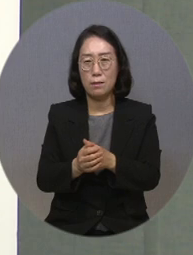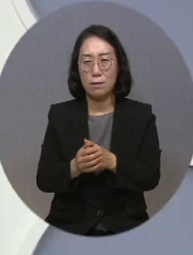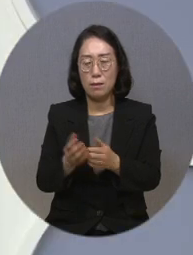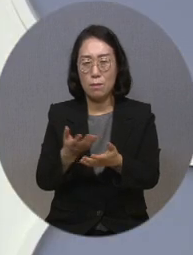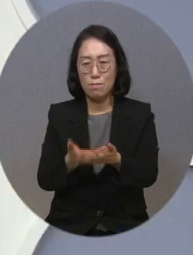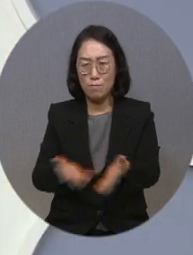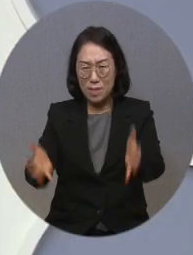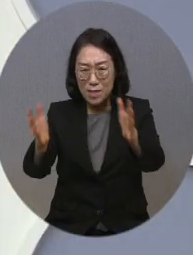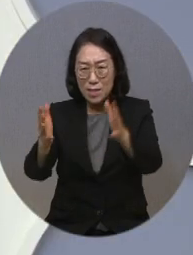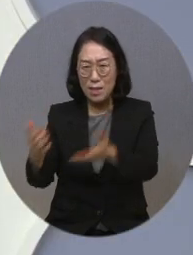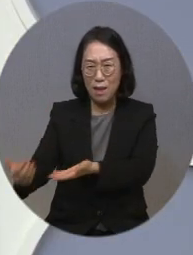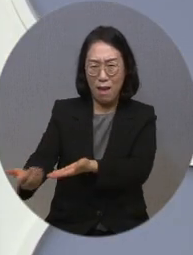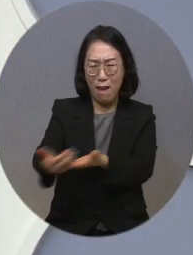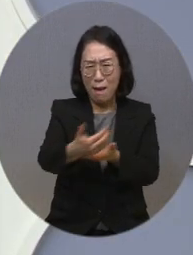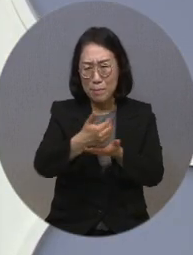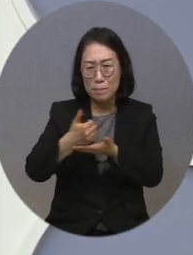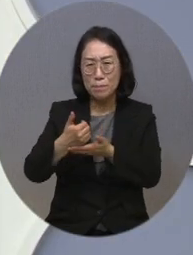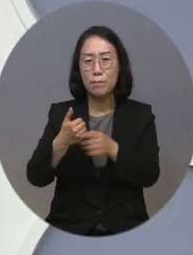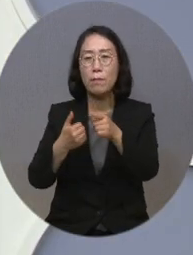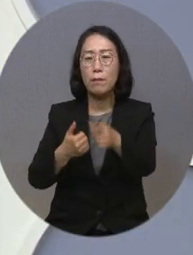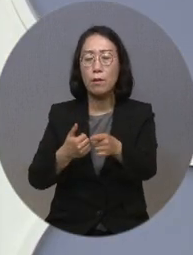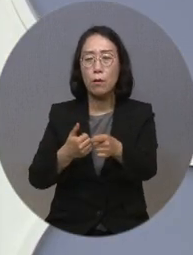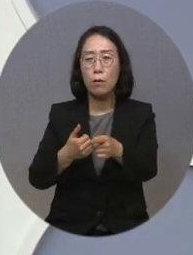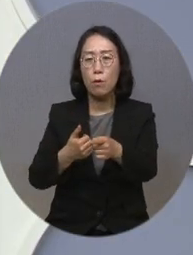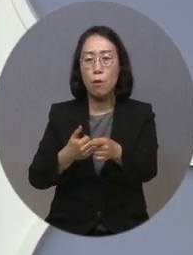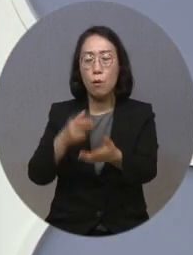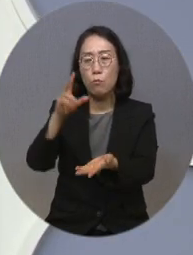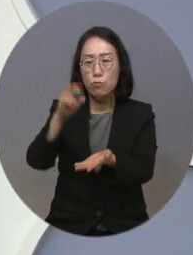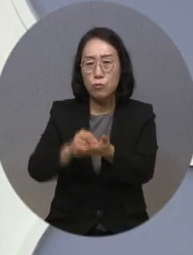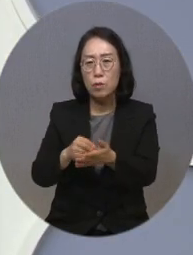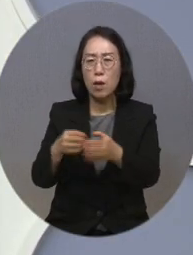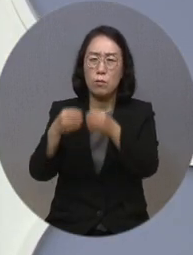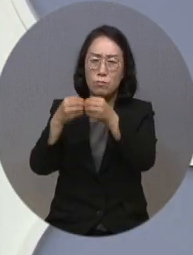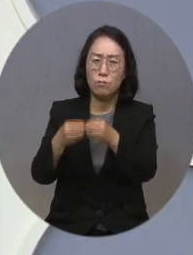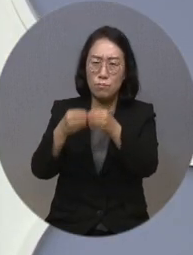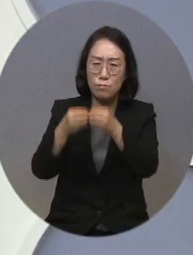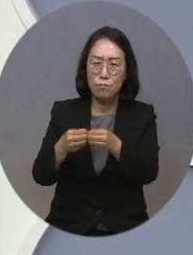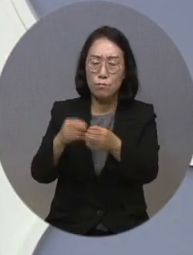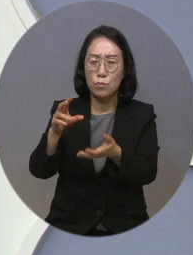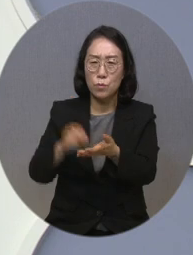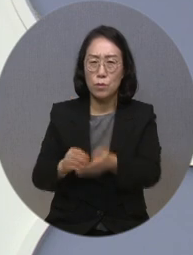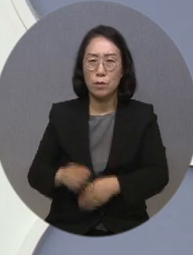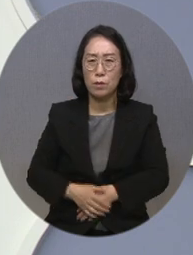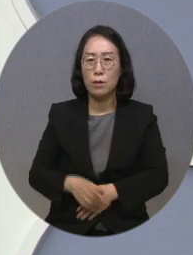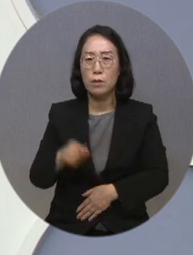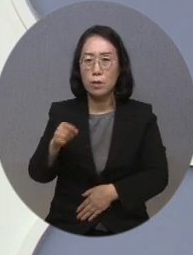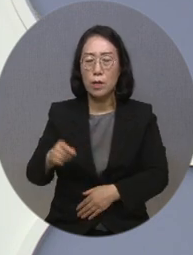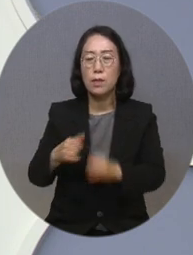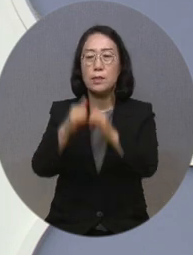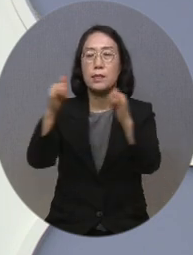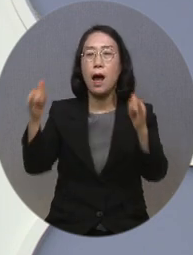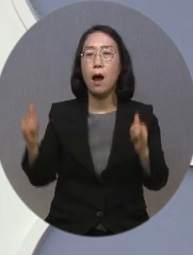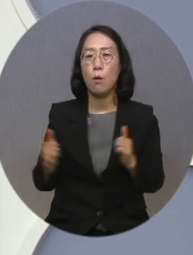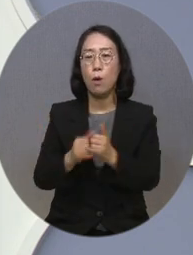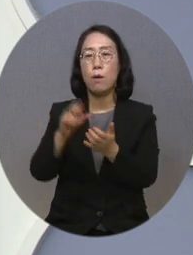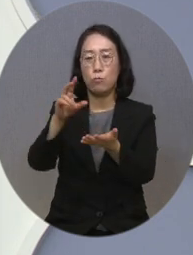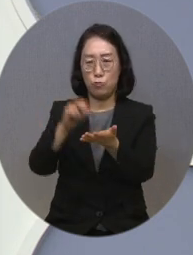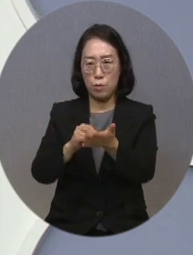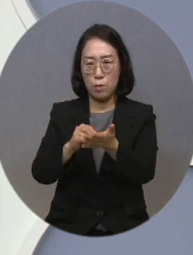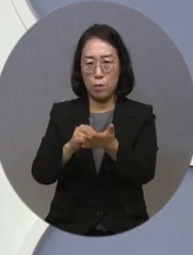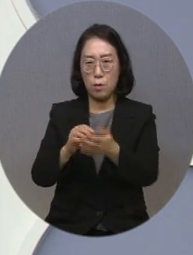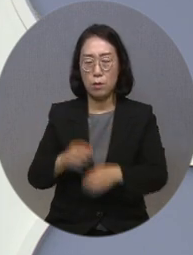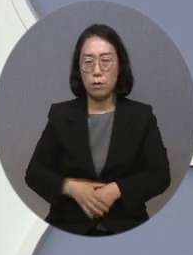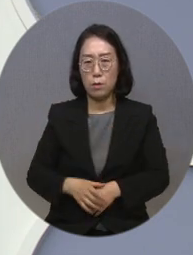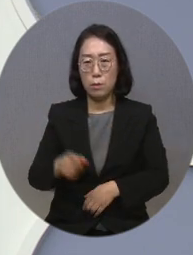그래서 그 문제가 어업협정에서 굉장히 이슈가 되고 사실 대단한 것도 아닌데 그게 사회 문제가 돼서 그때